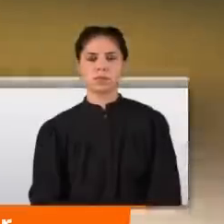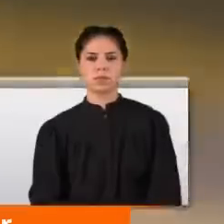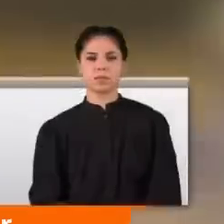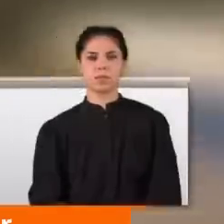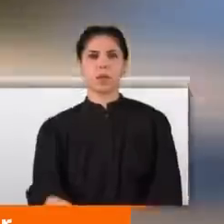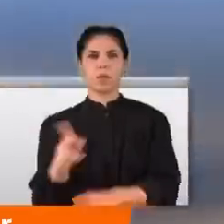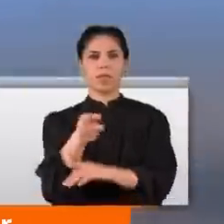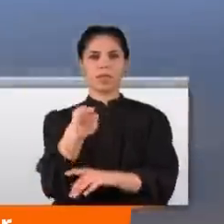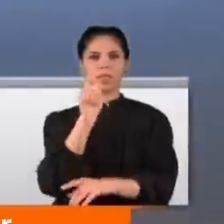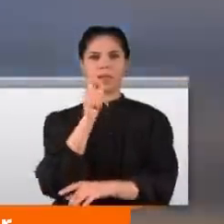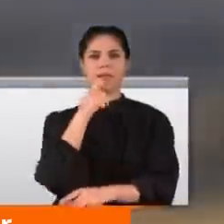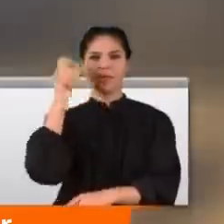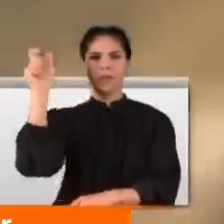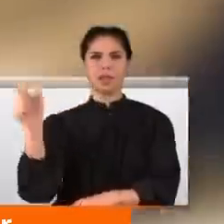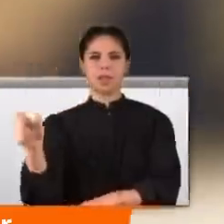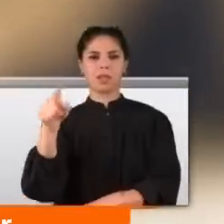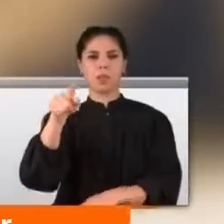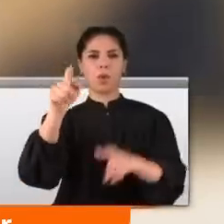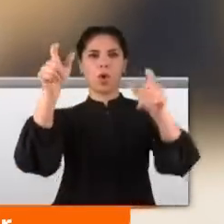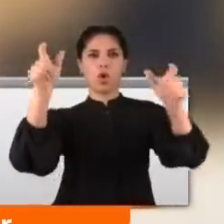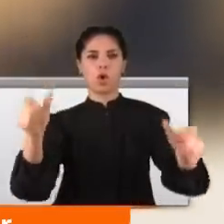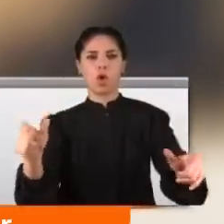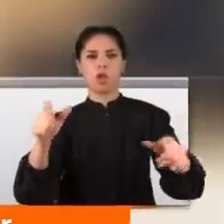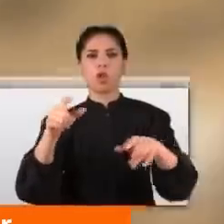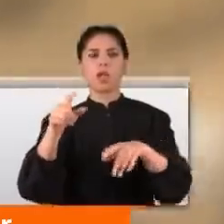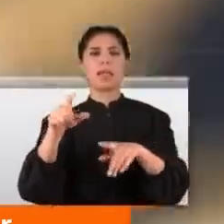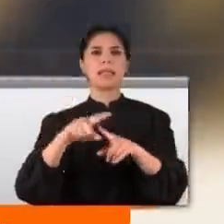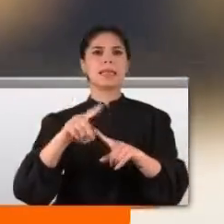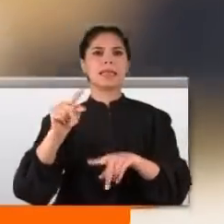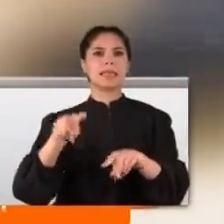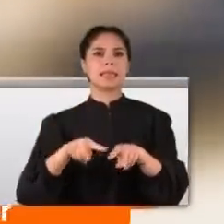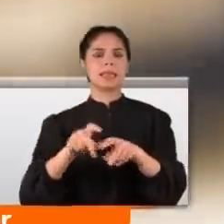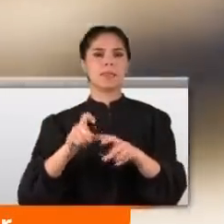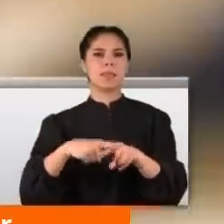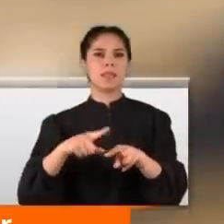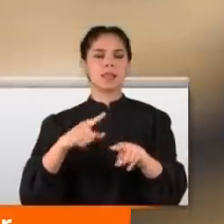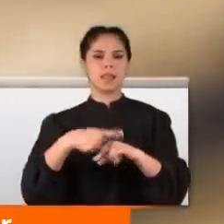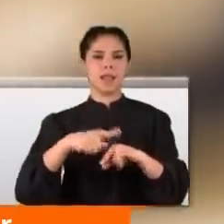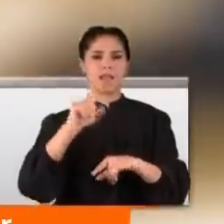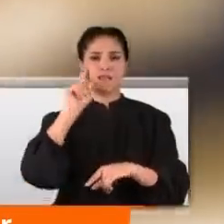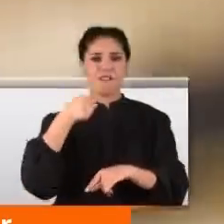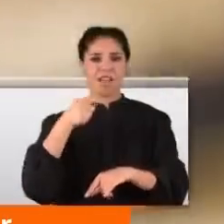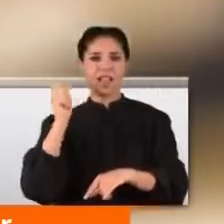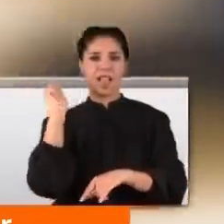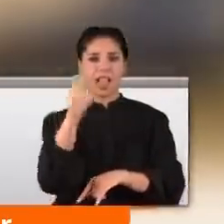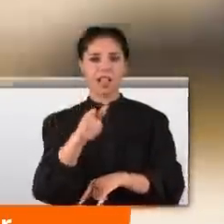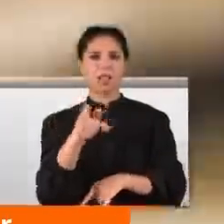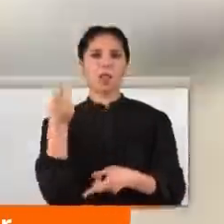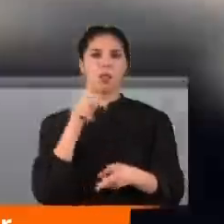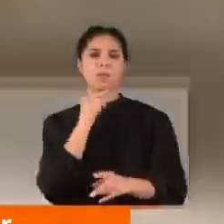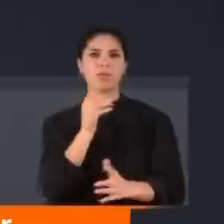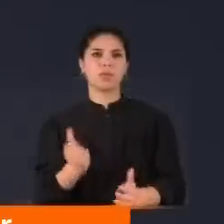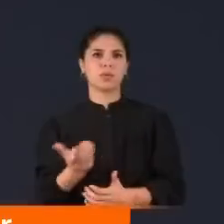Balık tutarken göldeki timsahı fark etti, yemi ona doğru attı. Bu hareketi yüzünden az kalsın canından oluyordu.